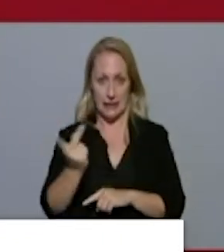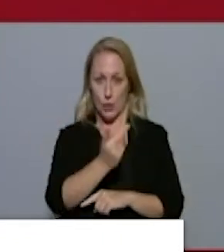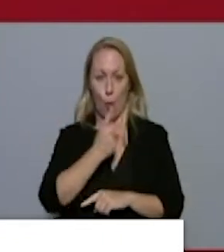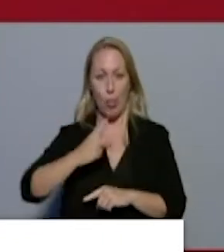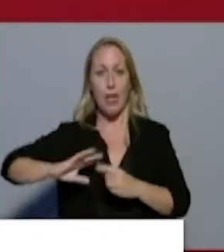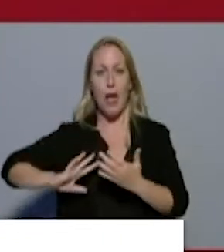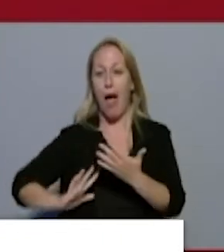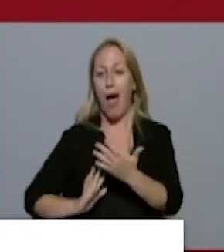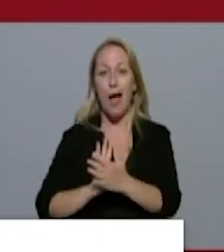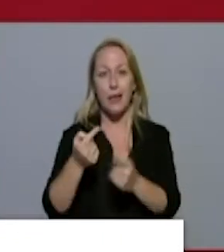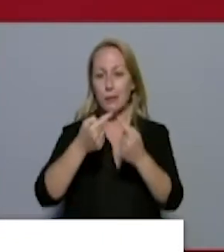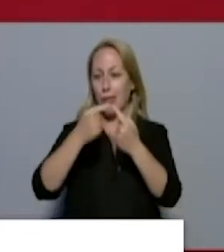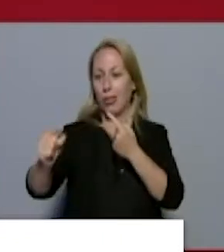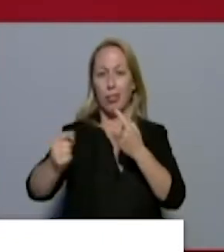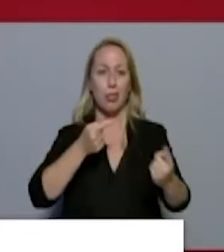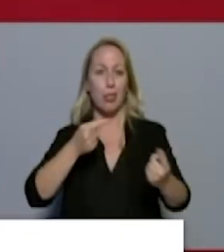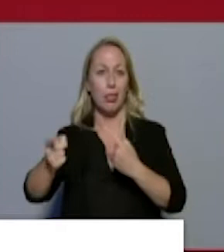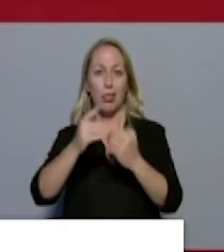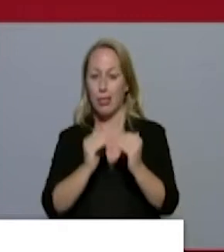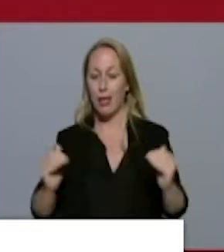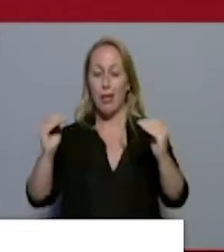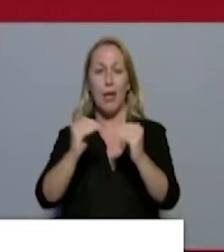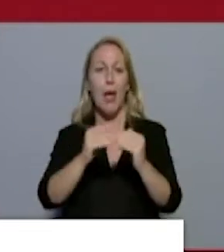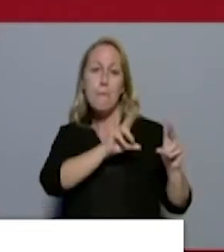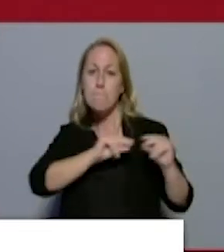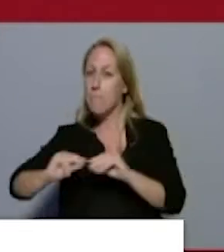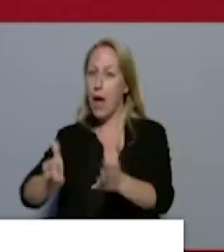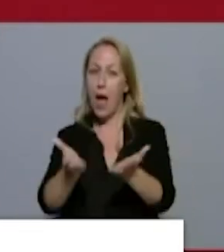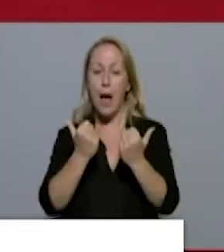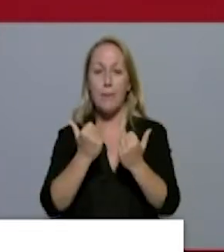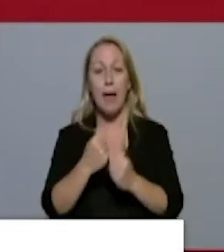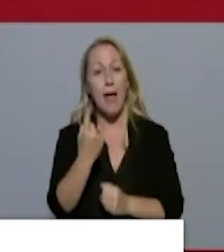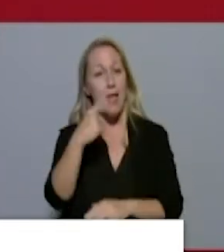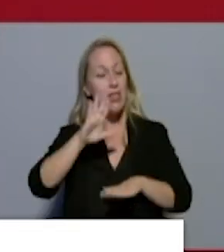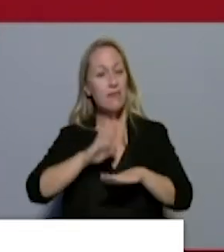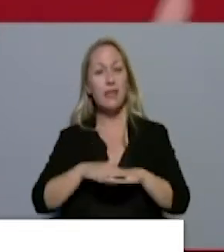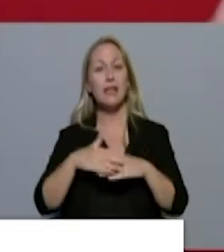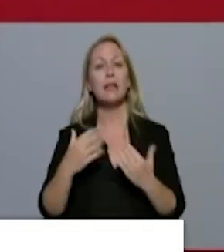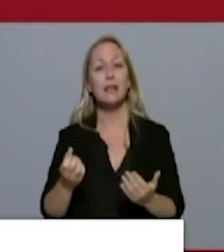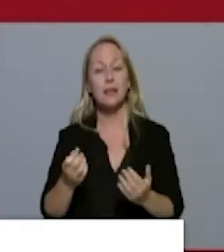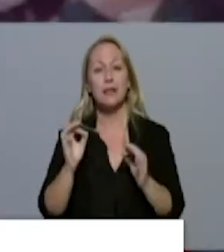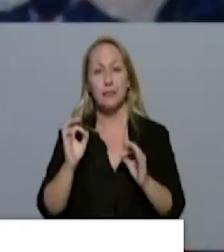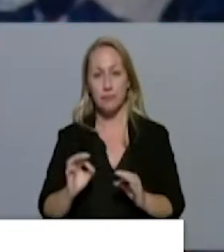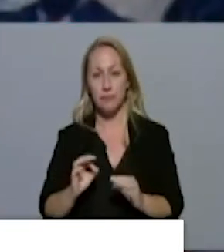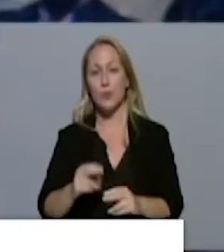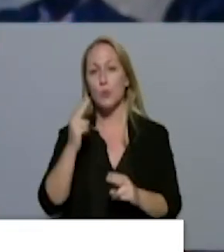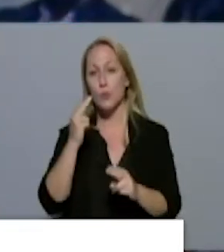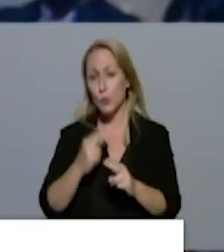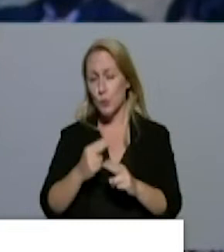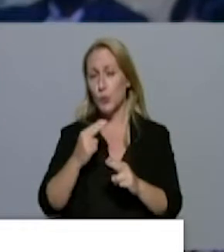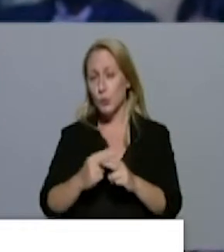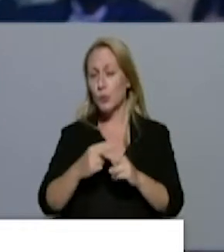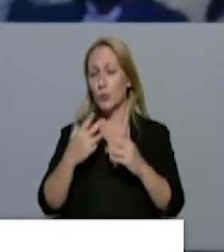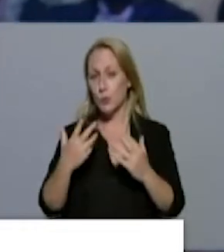οικονομίας. Και μία από αυτές τις δομικές αιτίες είναι αυτό το τεράστιο και διαρκώς